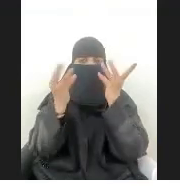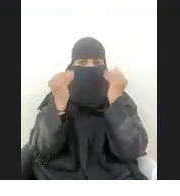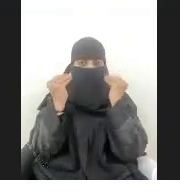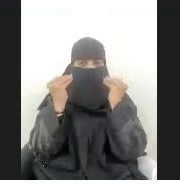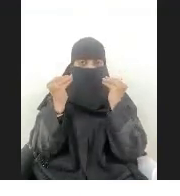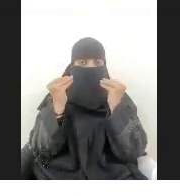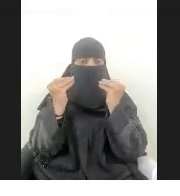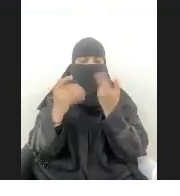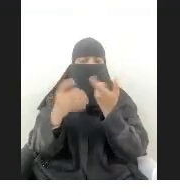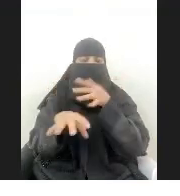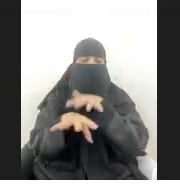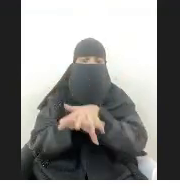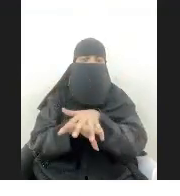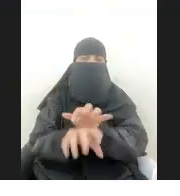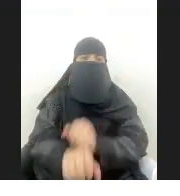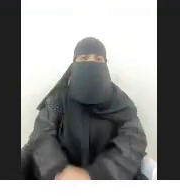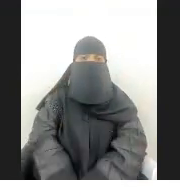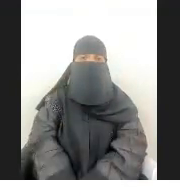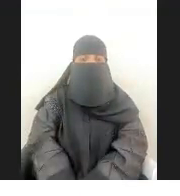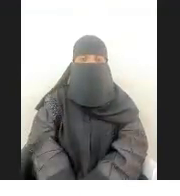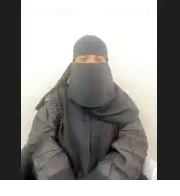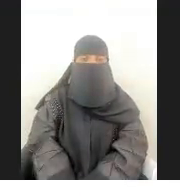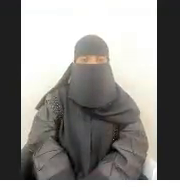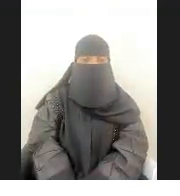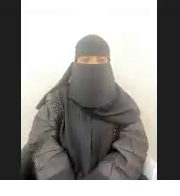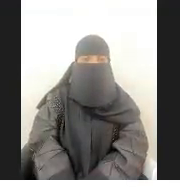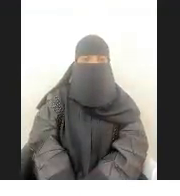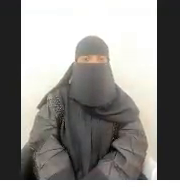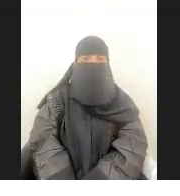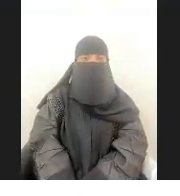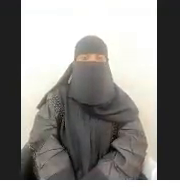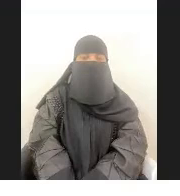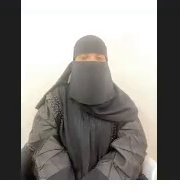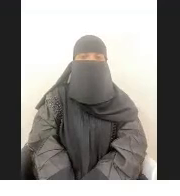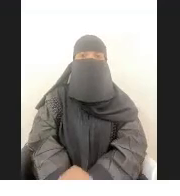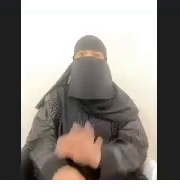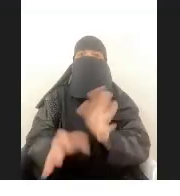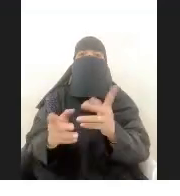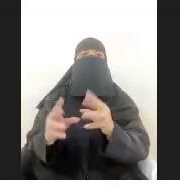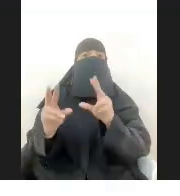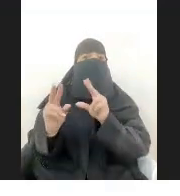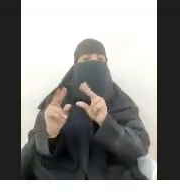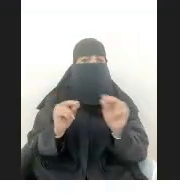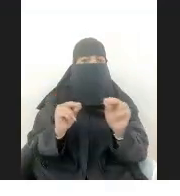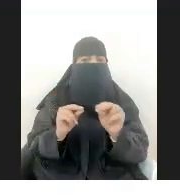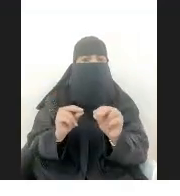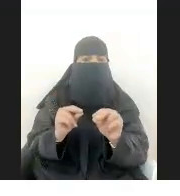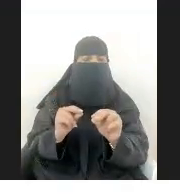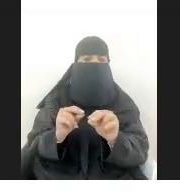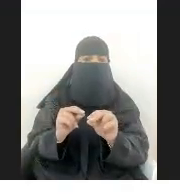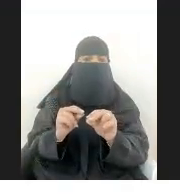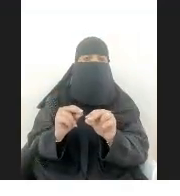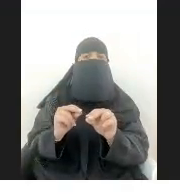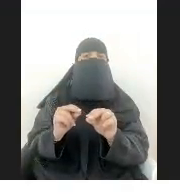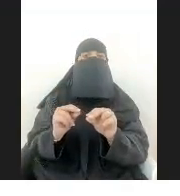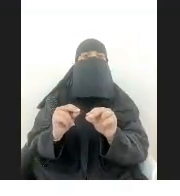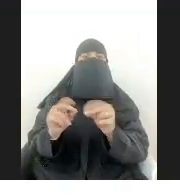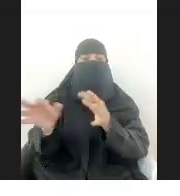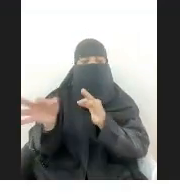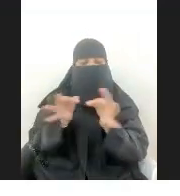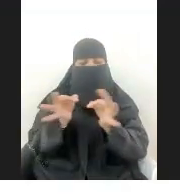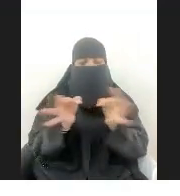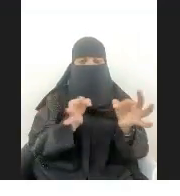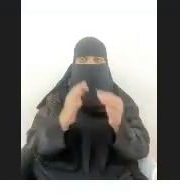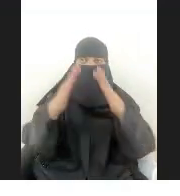التعلم المدمج. Course structure، كيف نفس الكورس، كيف التخطيط لي، كيف هيكل